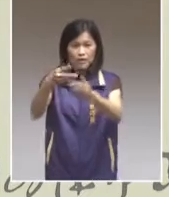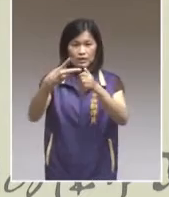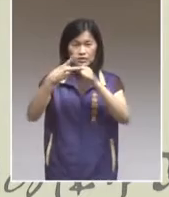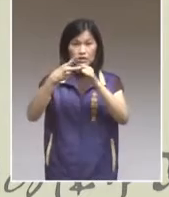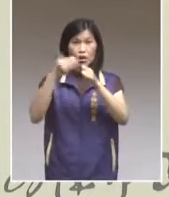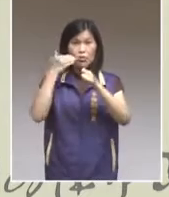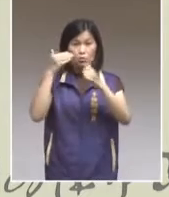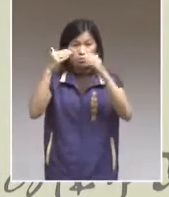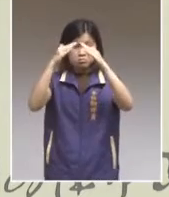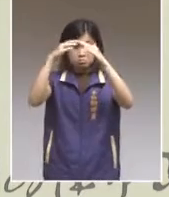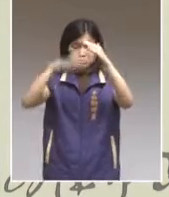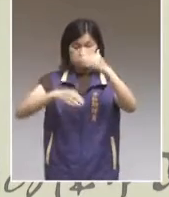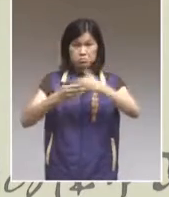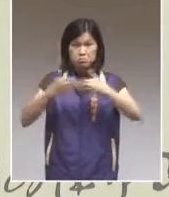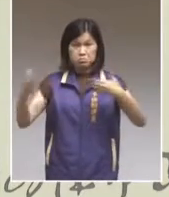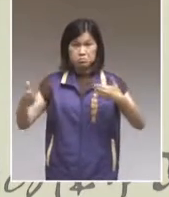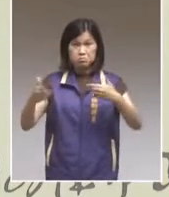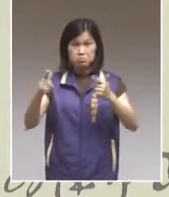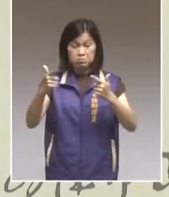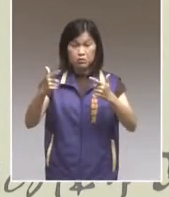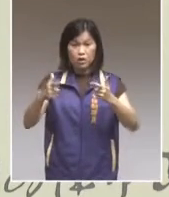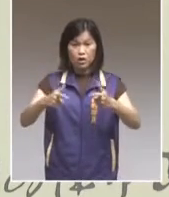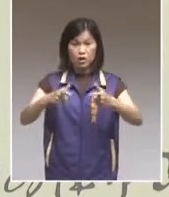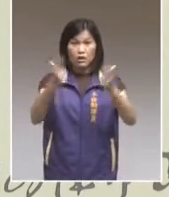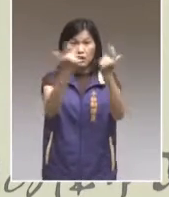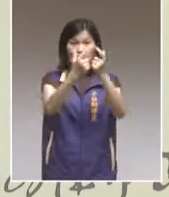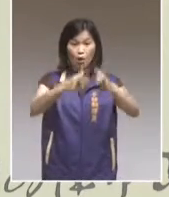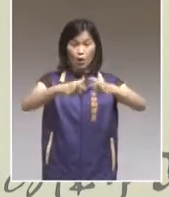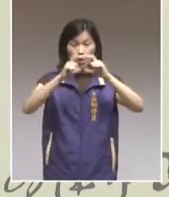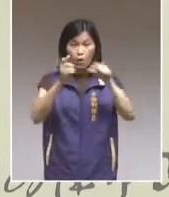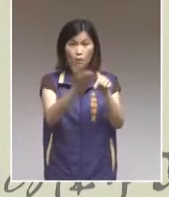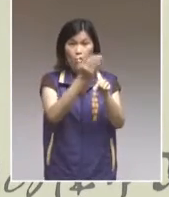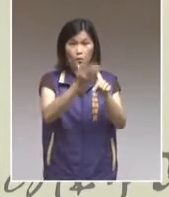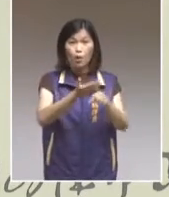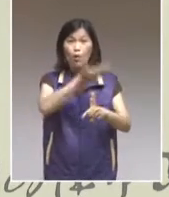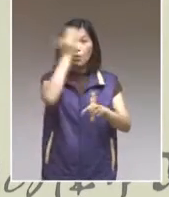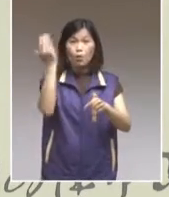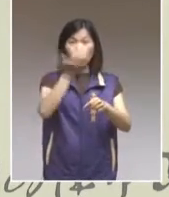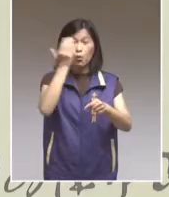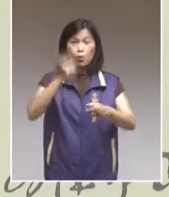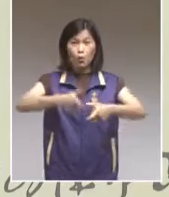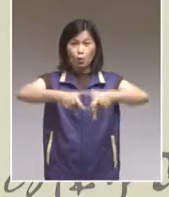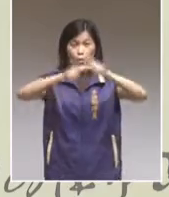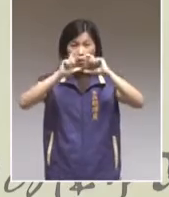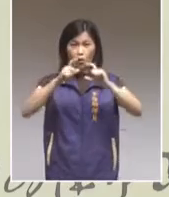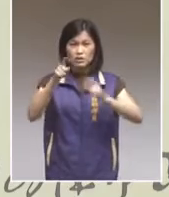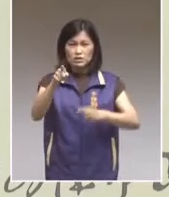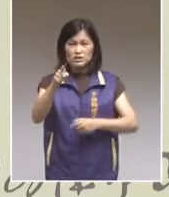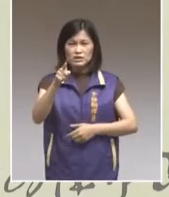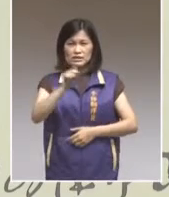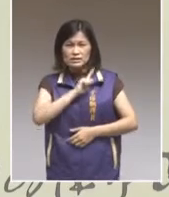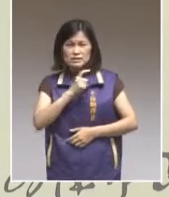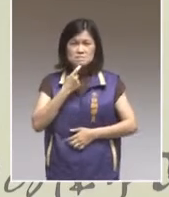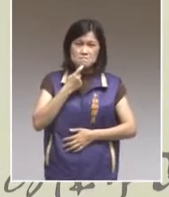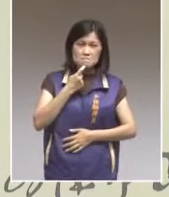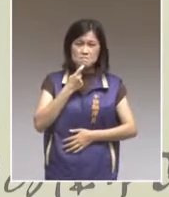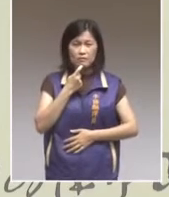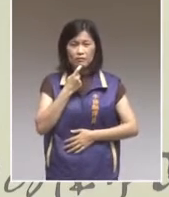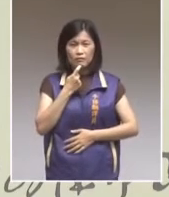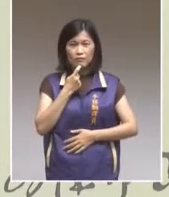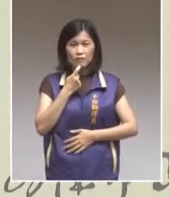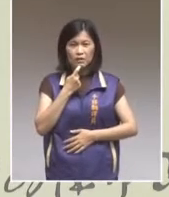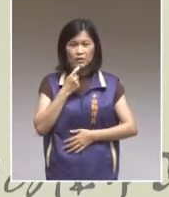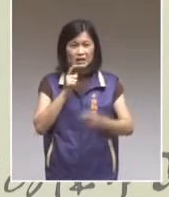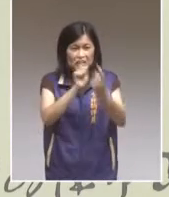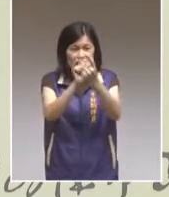你假如不是居家隔离，你从台北回来，或者是从北部地区有旅游史， 啊，或者你怀疑啊，可能有